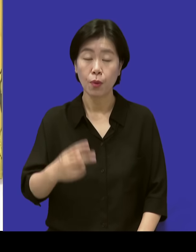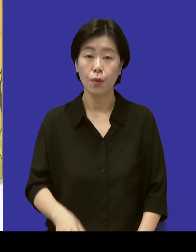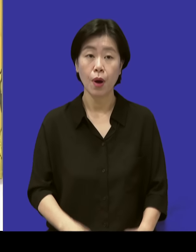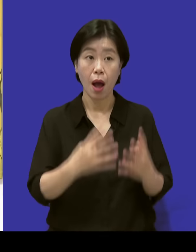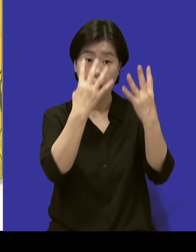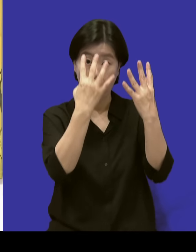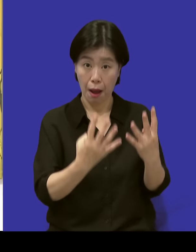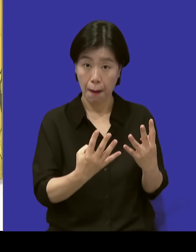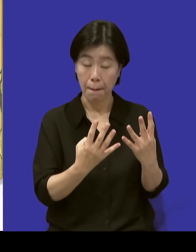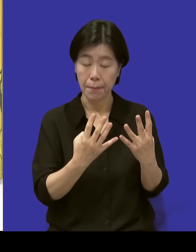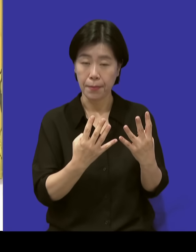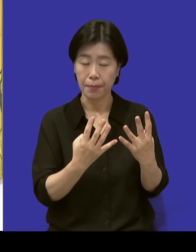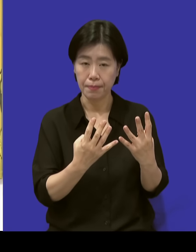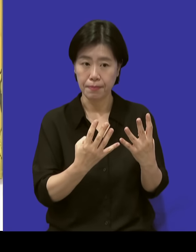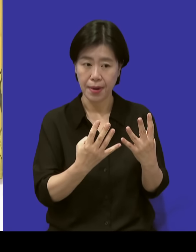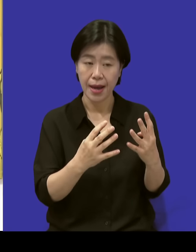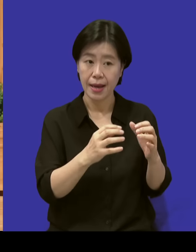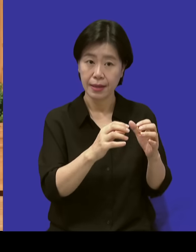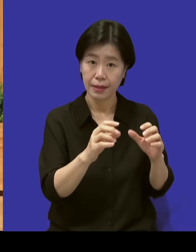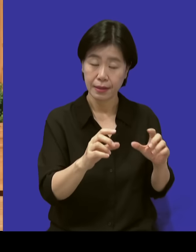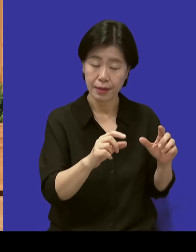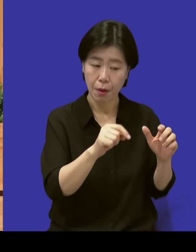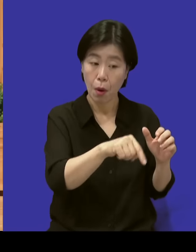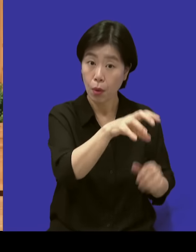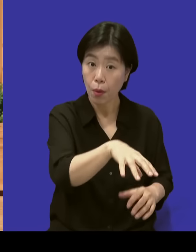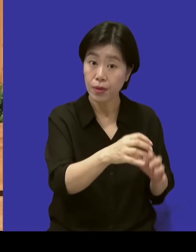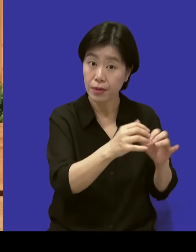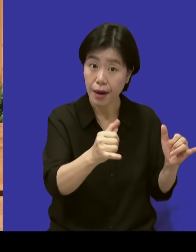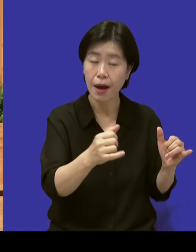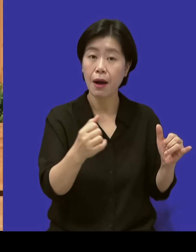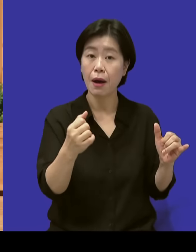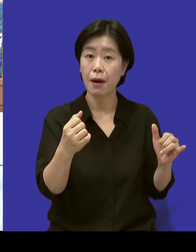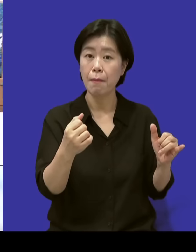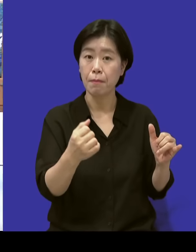아. 그걸 보고 들어온 수용자가 아 그분 아니시냐고